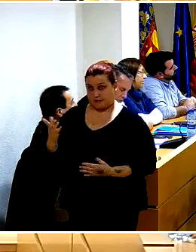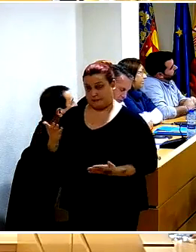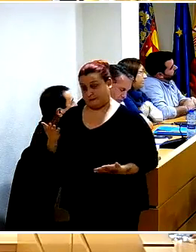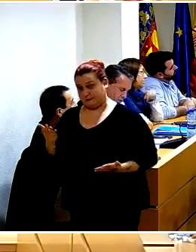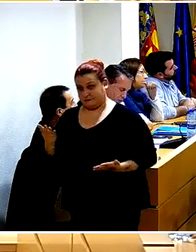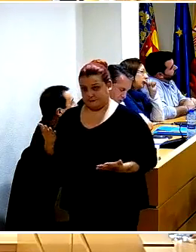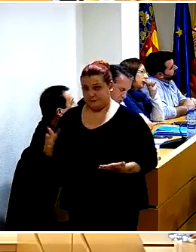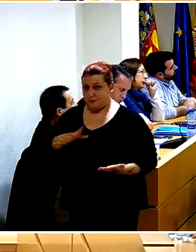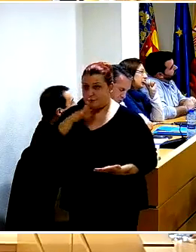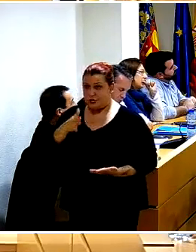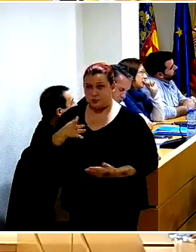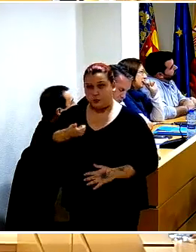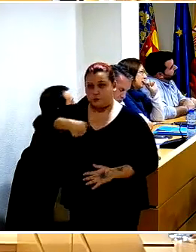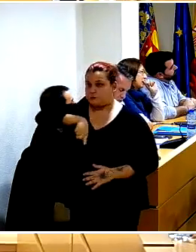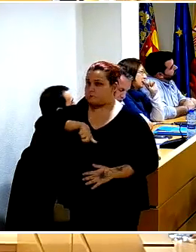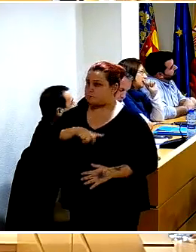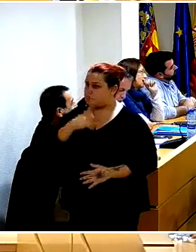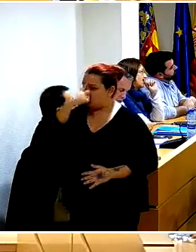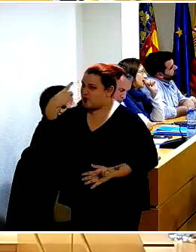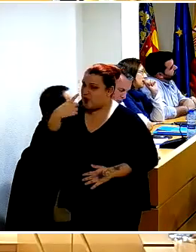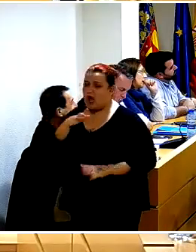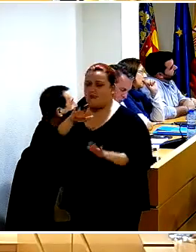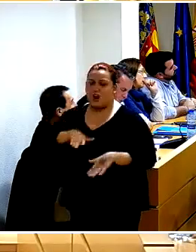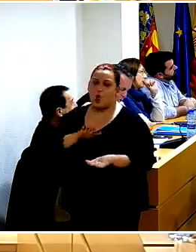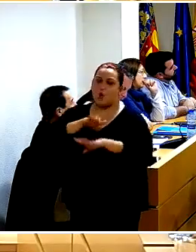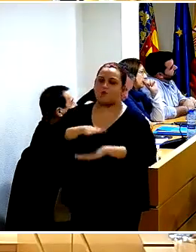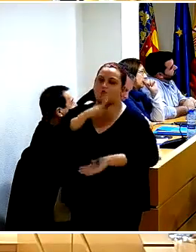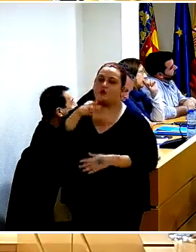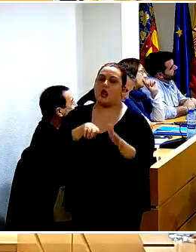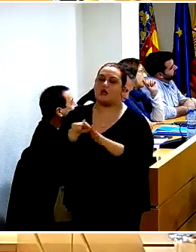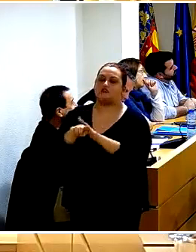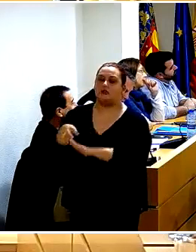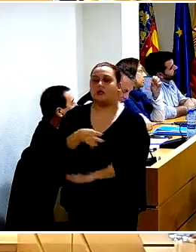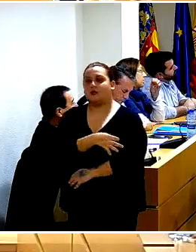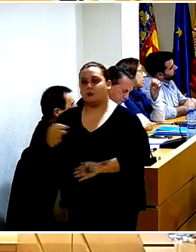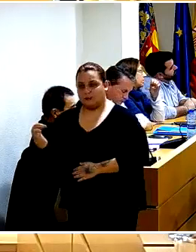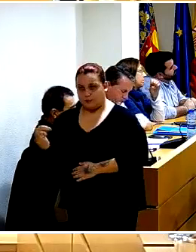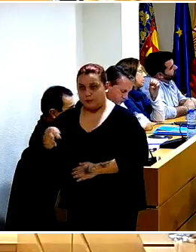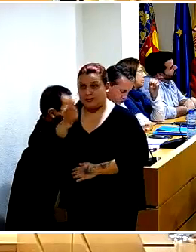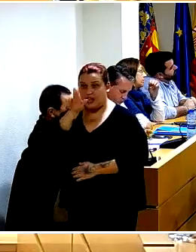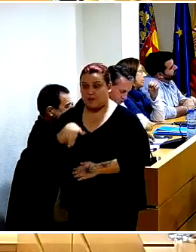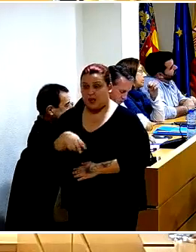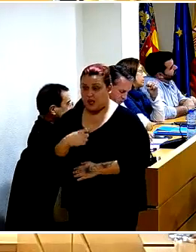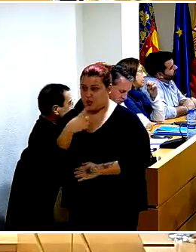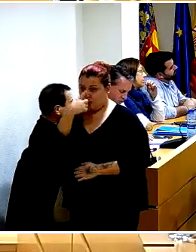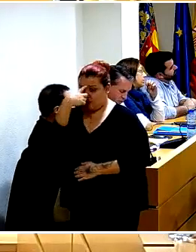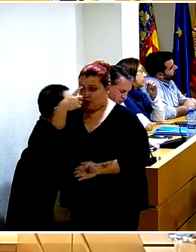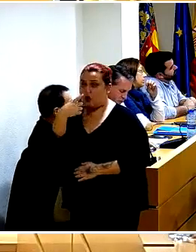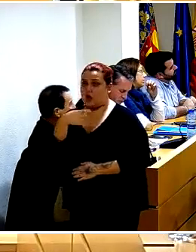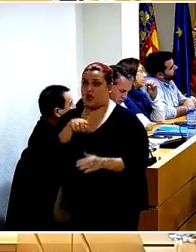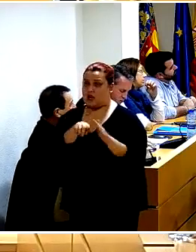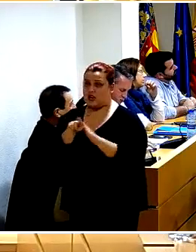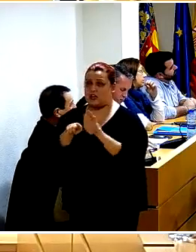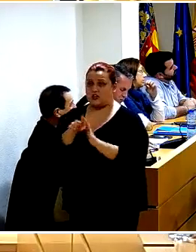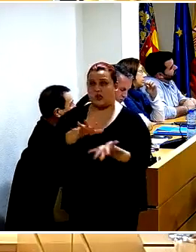estem aconseguint és fer una molt bona gestió, i l'estalvi ve encara en aquesta bona gestió.